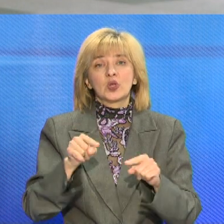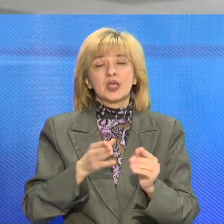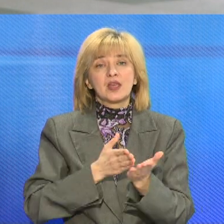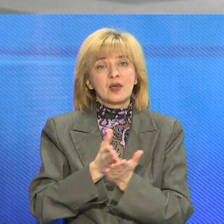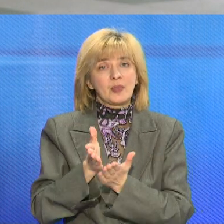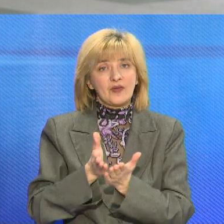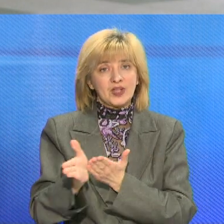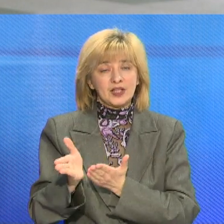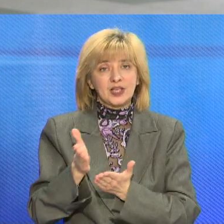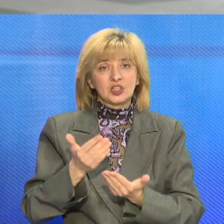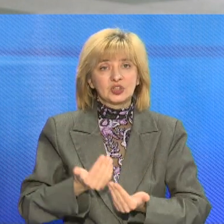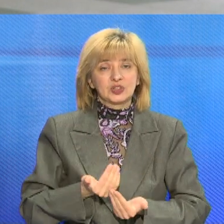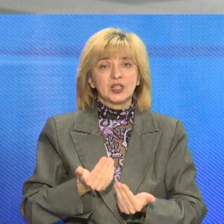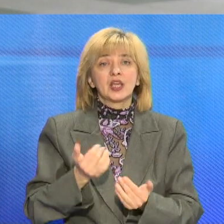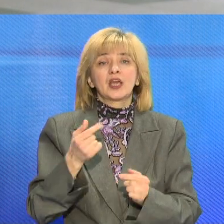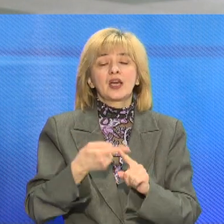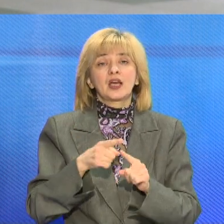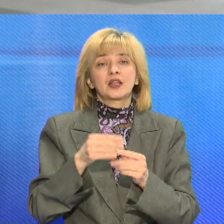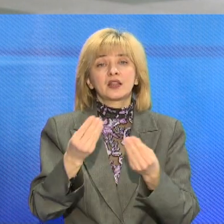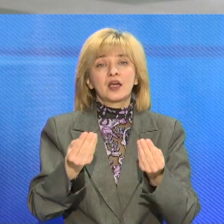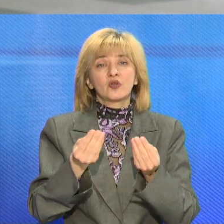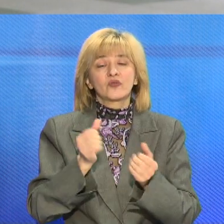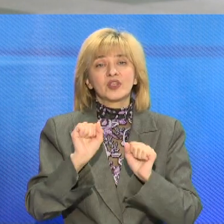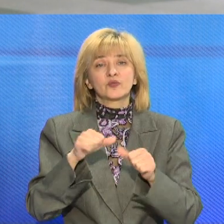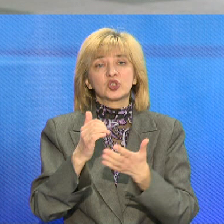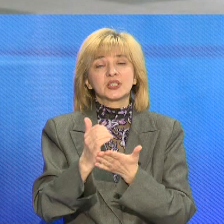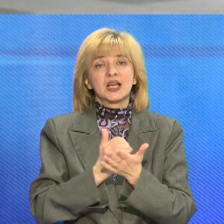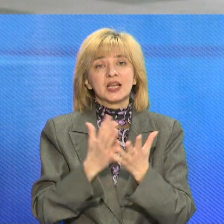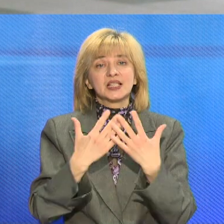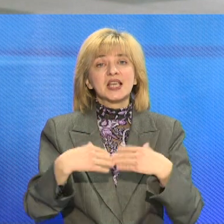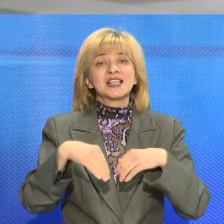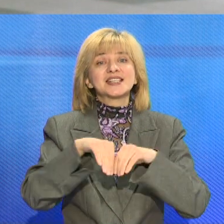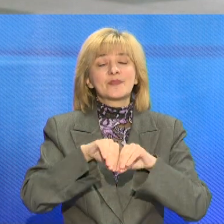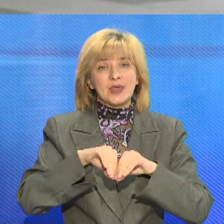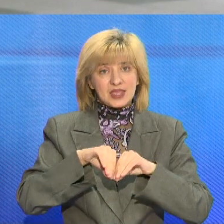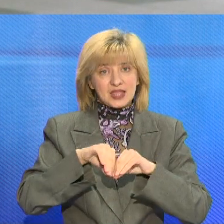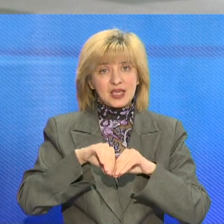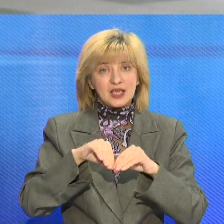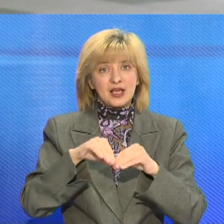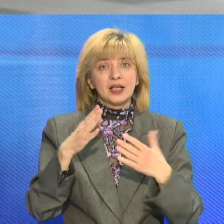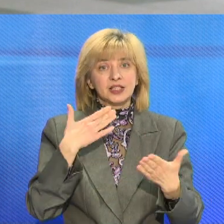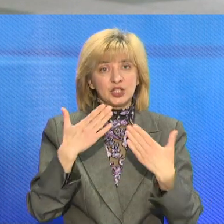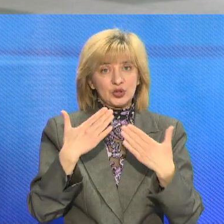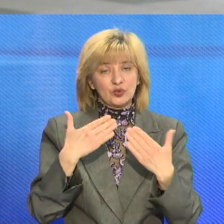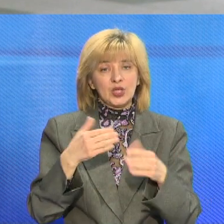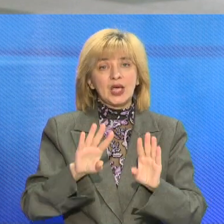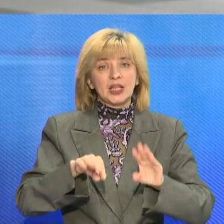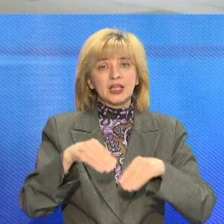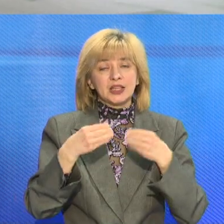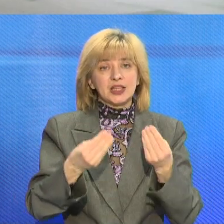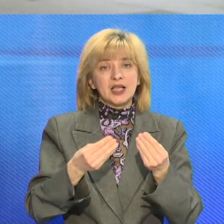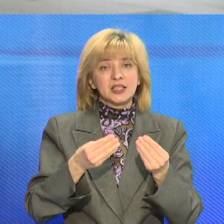конечно, возможность нам сохранить, во-первых, семейный институт, во-вторых, дать гарантии социальные уязвимым слоям